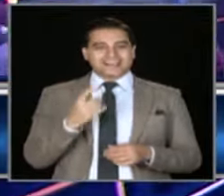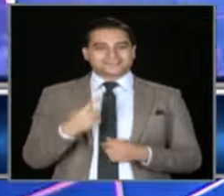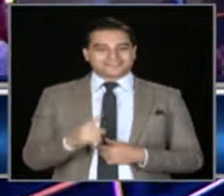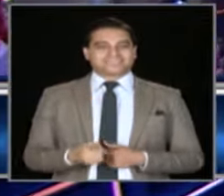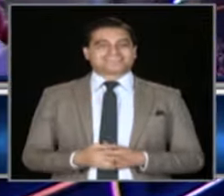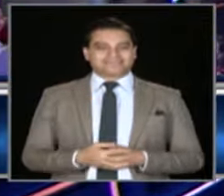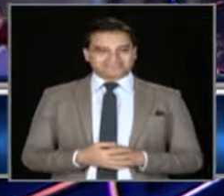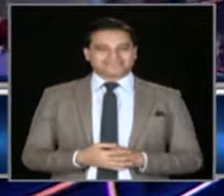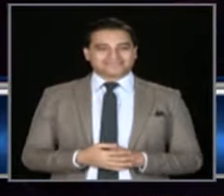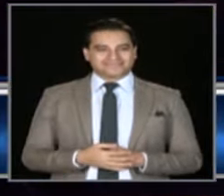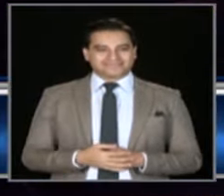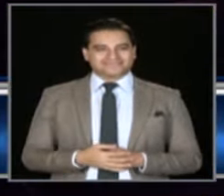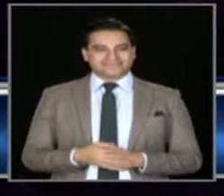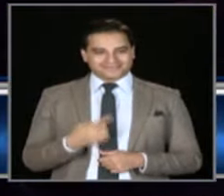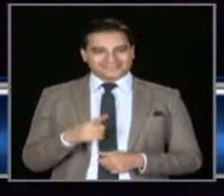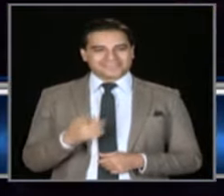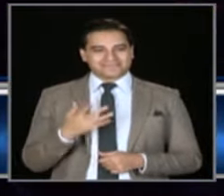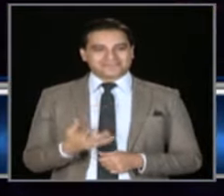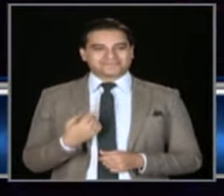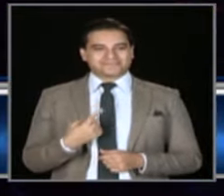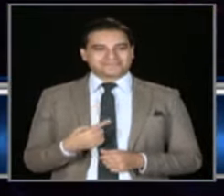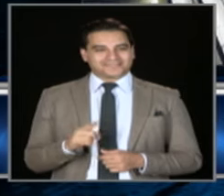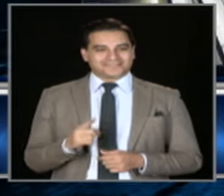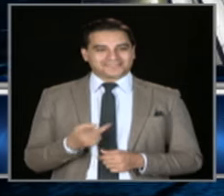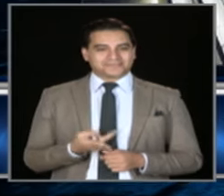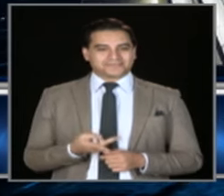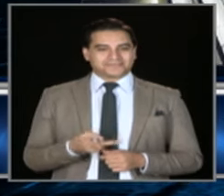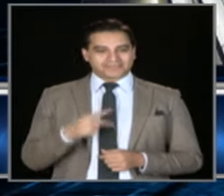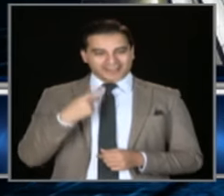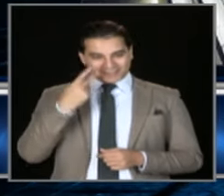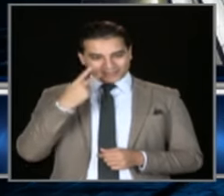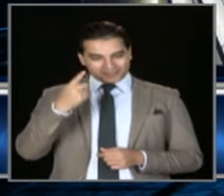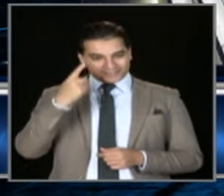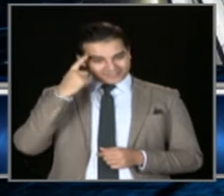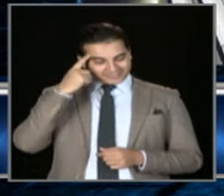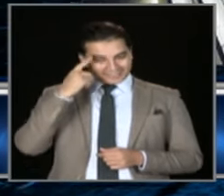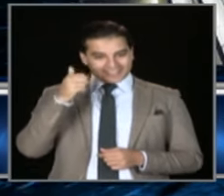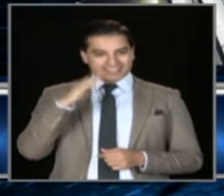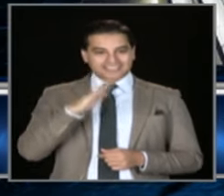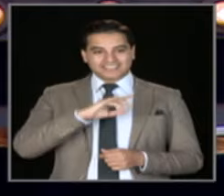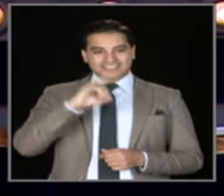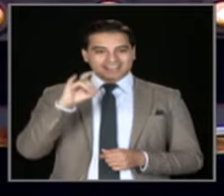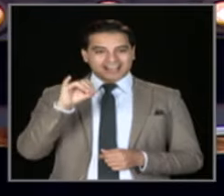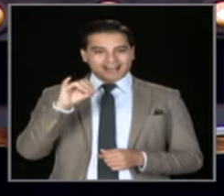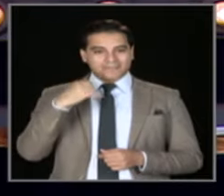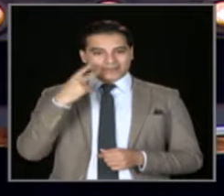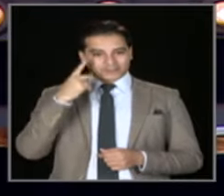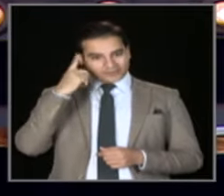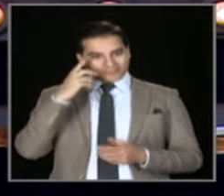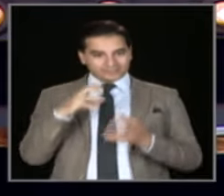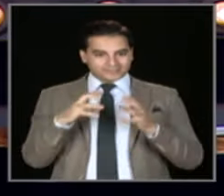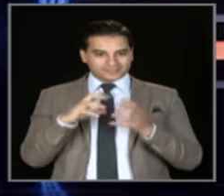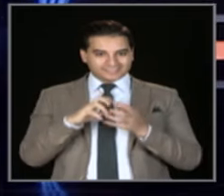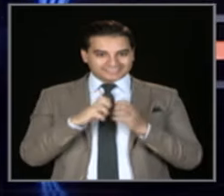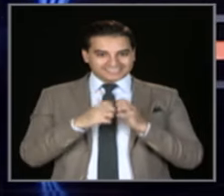يا نهار أبيض، يعني أنا شفت دماغ إسلام، أنا شفت دماغك